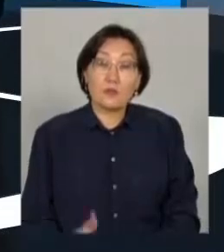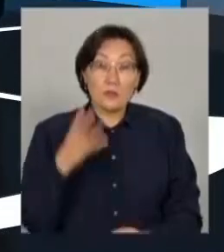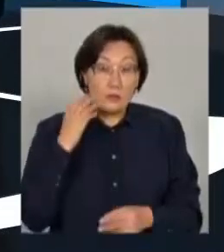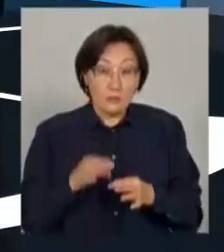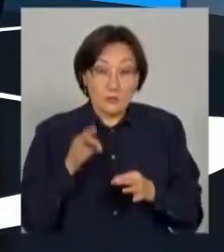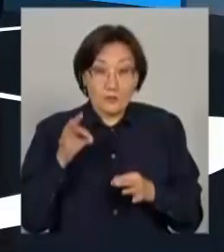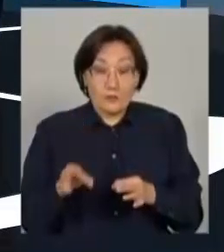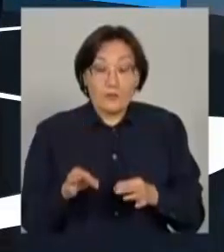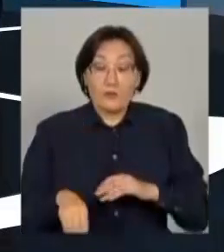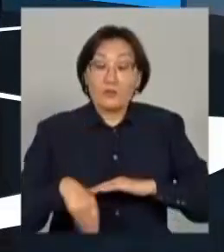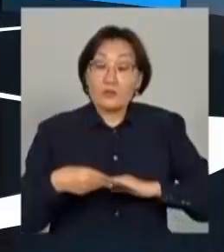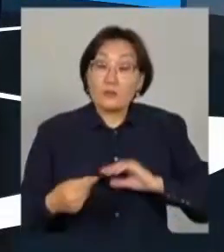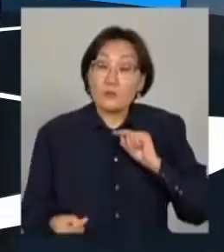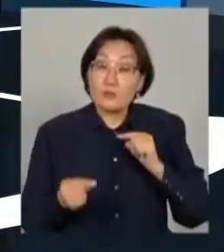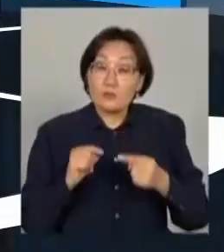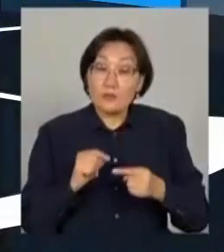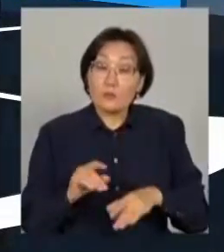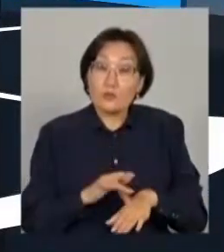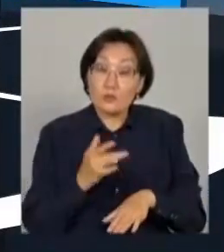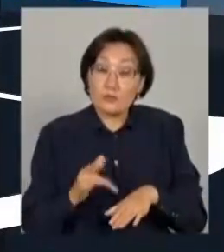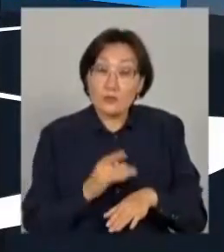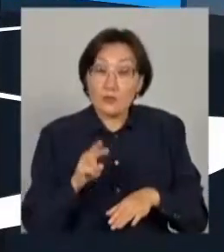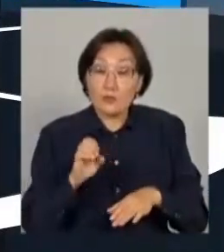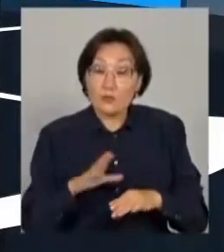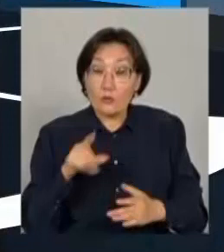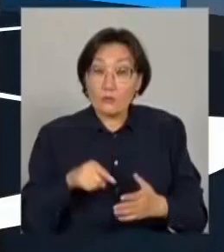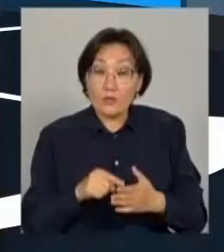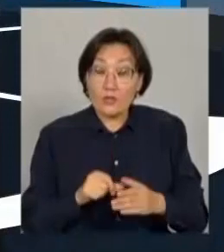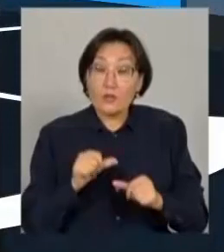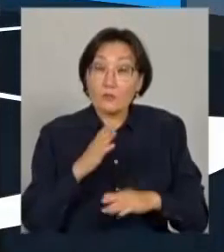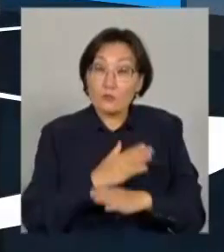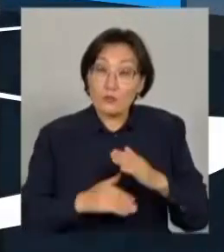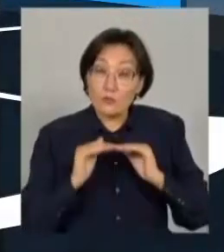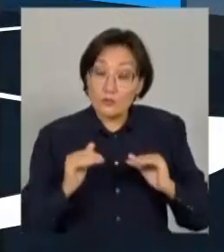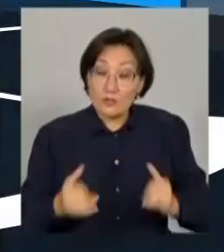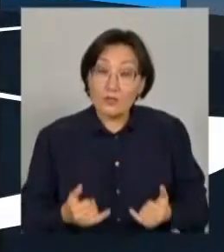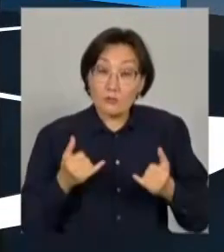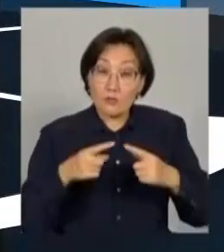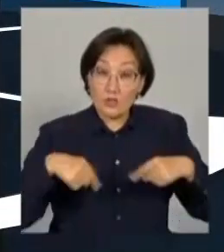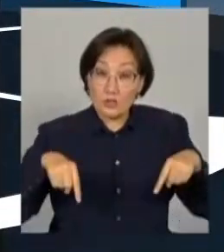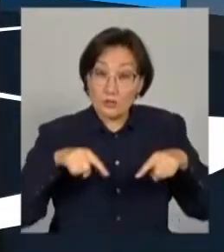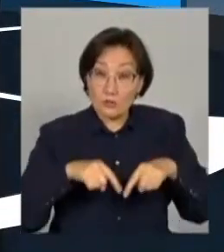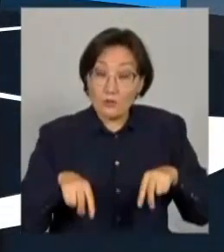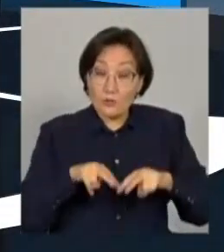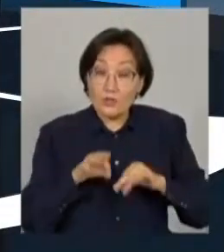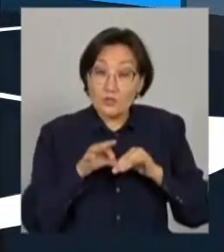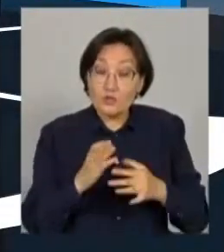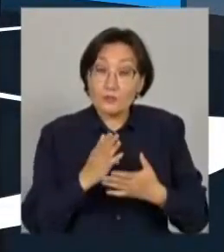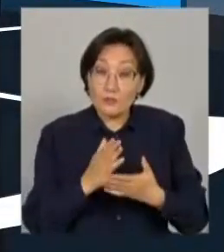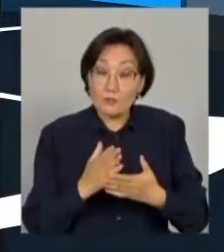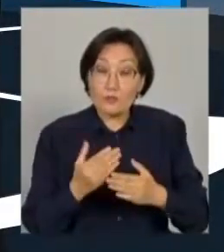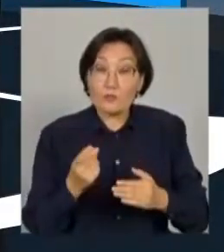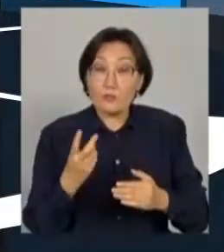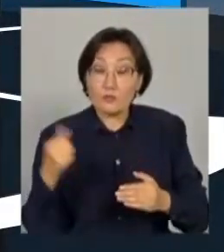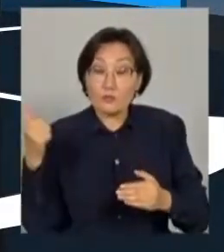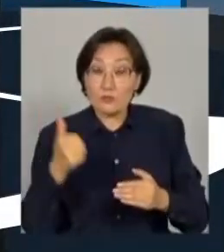Алматы облысының сыбайлас жемқорлыққа қарсы қызметі Қонаев қаласындағы ерекше балаларға арналған орталыққа мониторинг жасады. Айта кетейік,